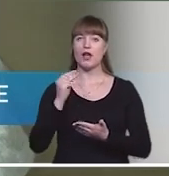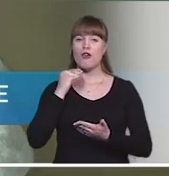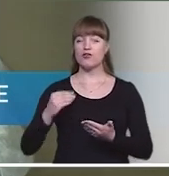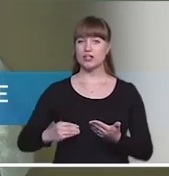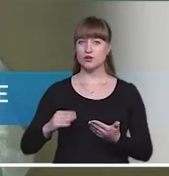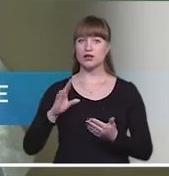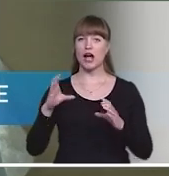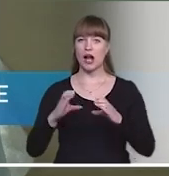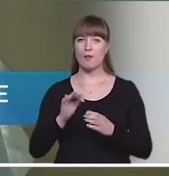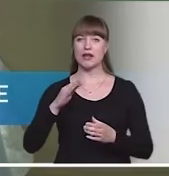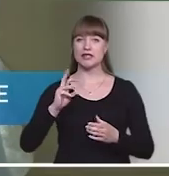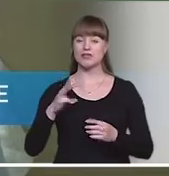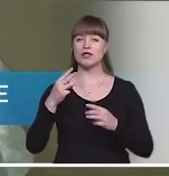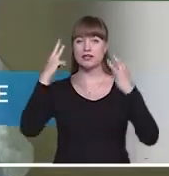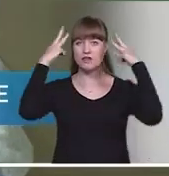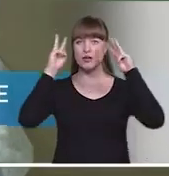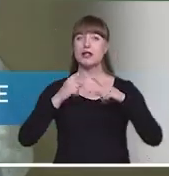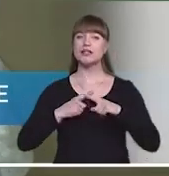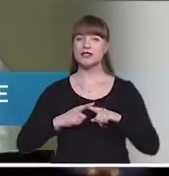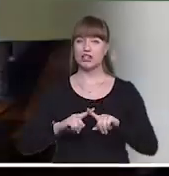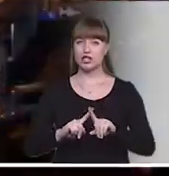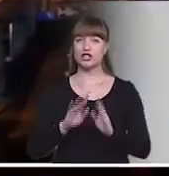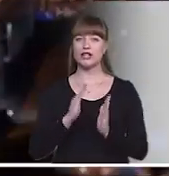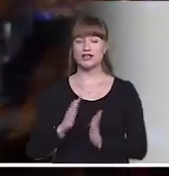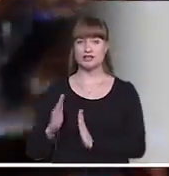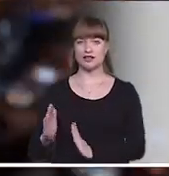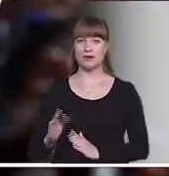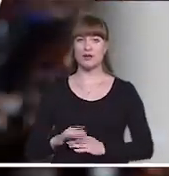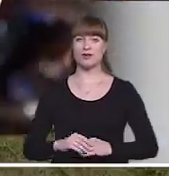компания Alstef, это очень современная, технологичная система.